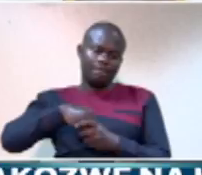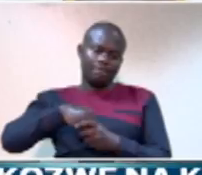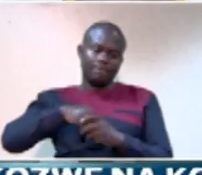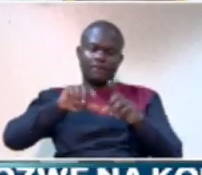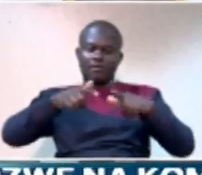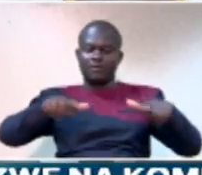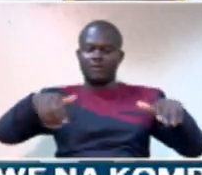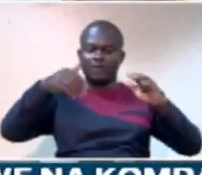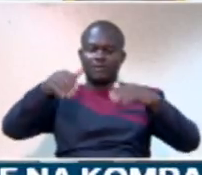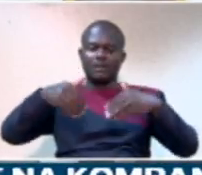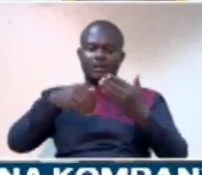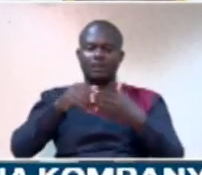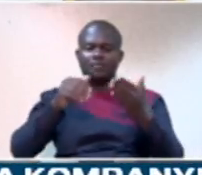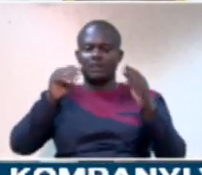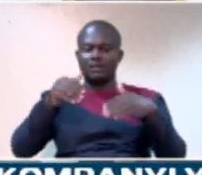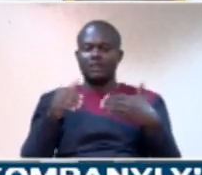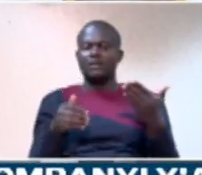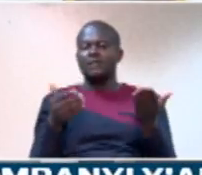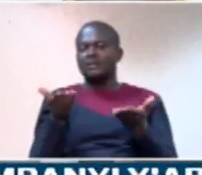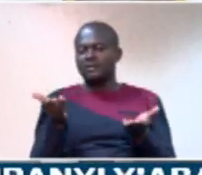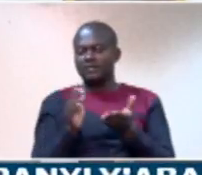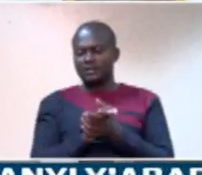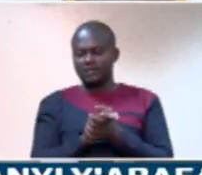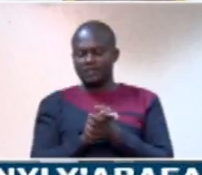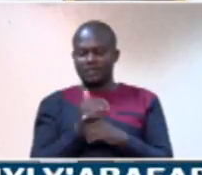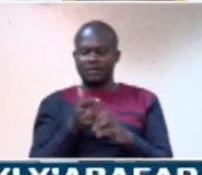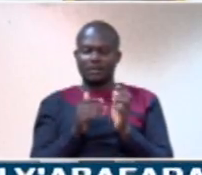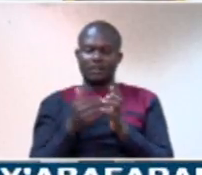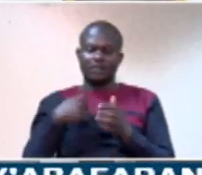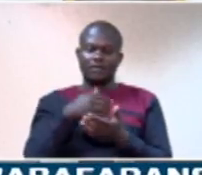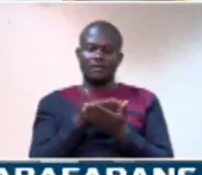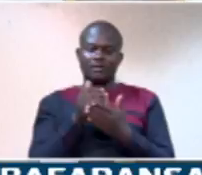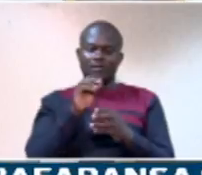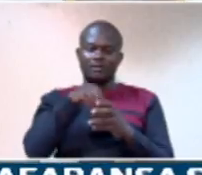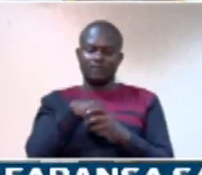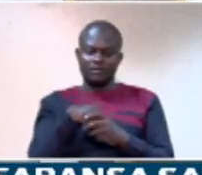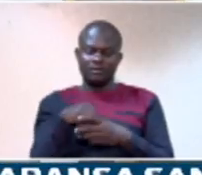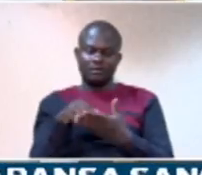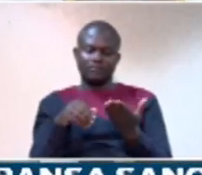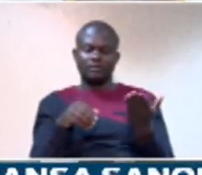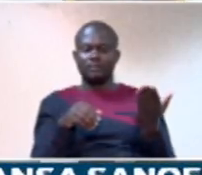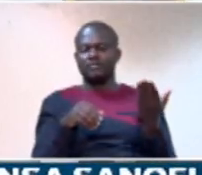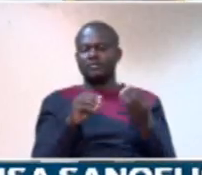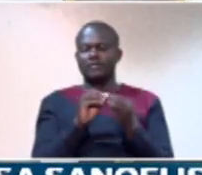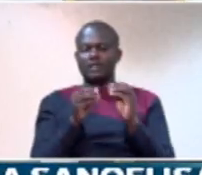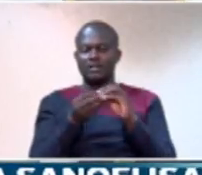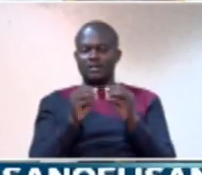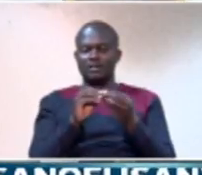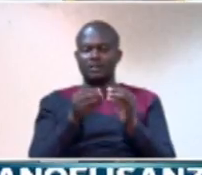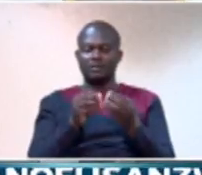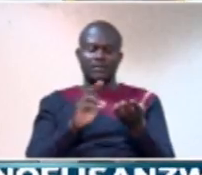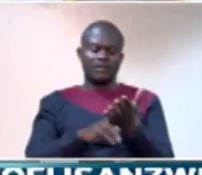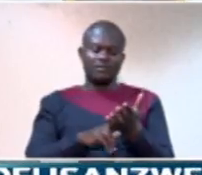ubutaka bazahinga n'igihingwa bazahinga, ariko turanabasaba gushyiramo inimero